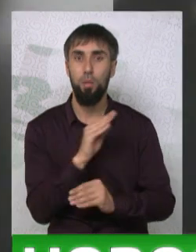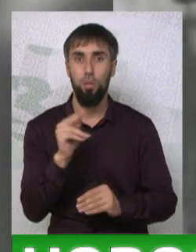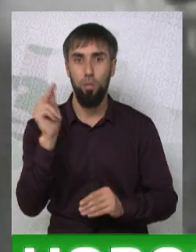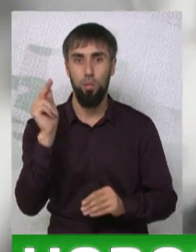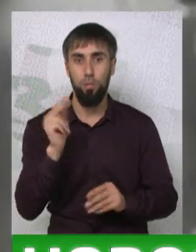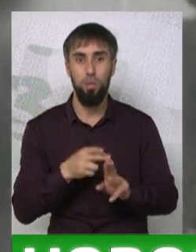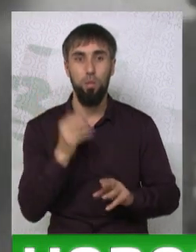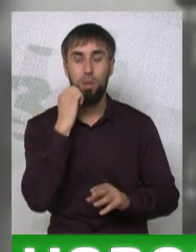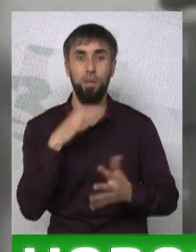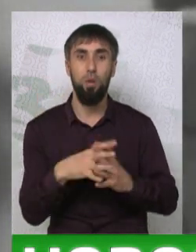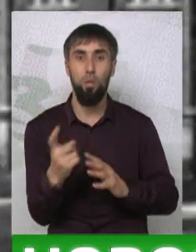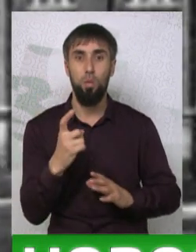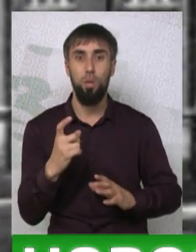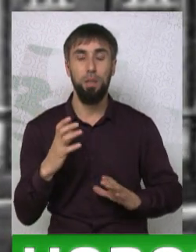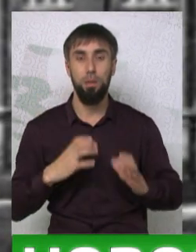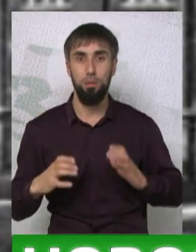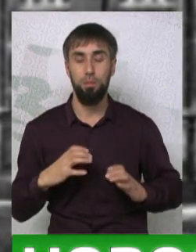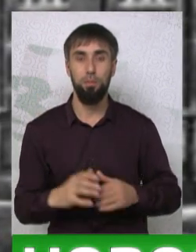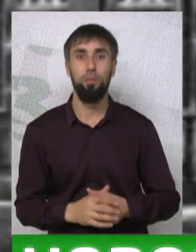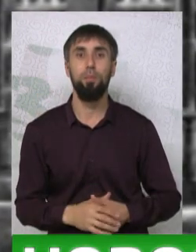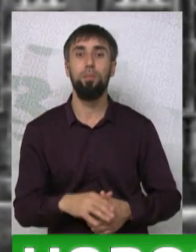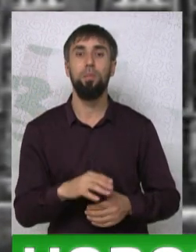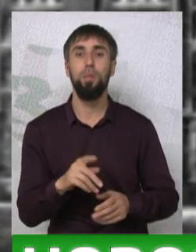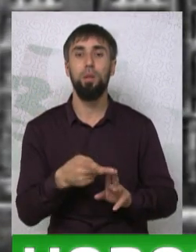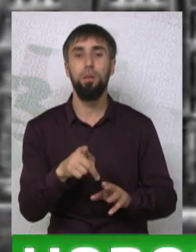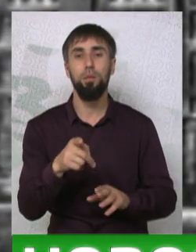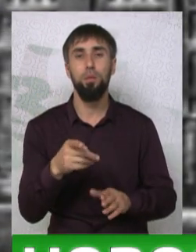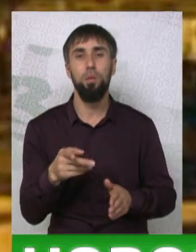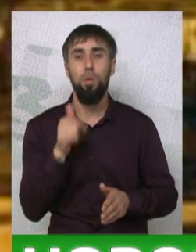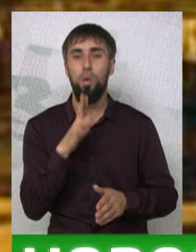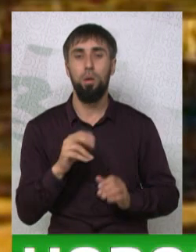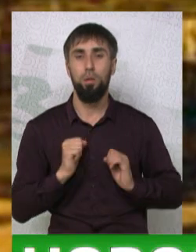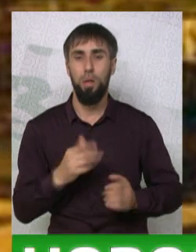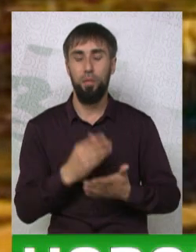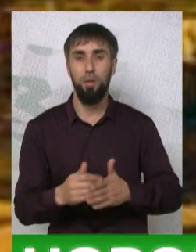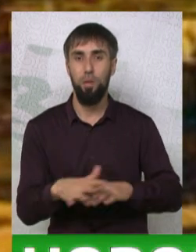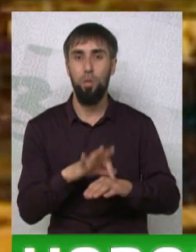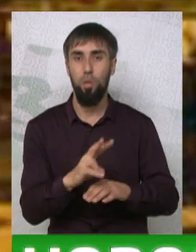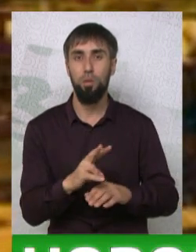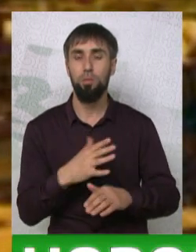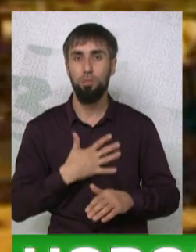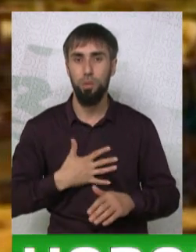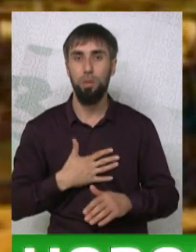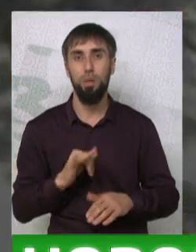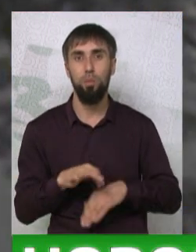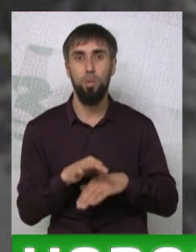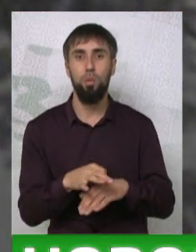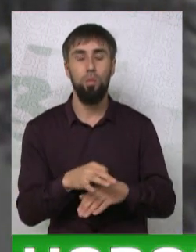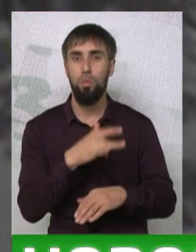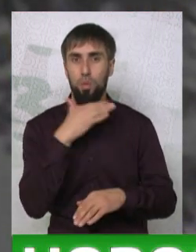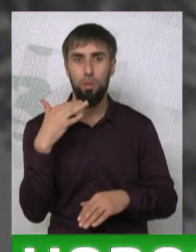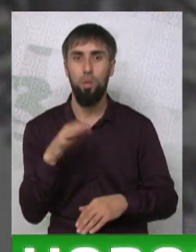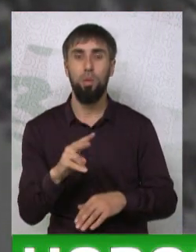окончить Московский сельскохозяйственный институт. Прежде чем остаться в памяти людей как герой своего народа, он пережил и прошел многое.